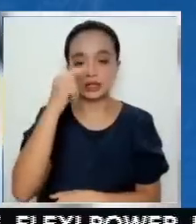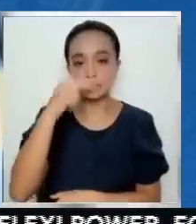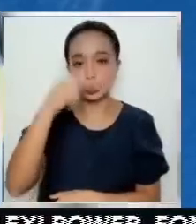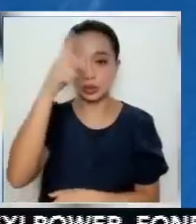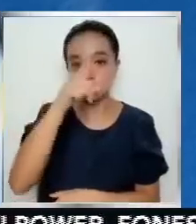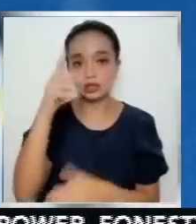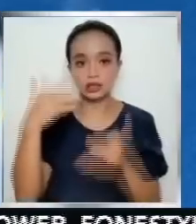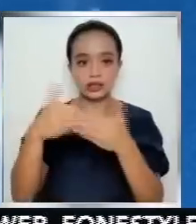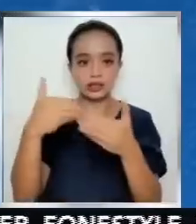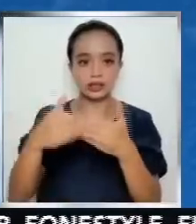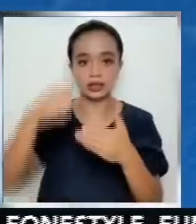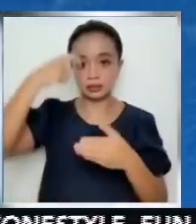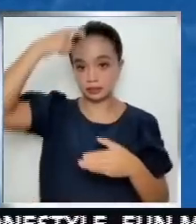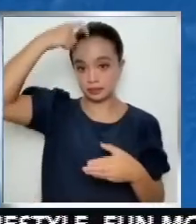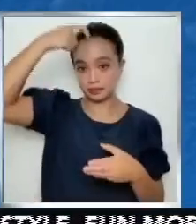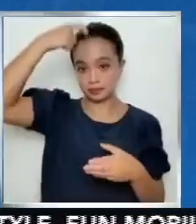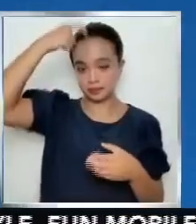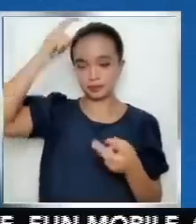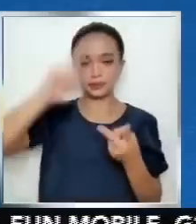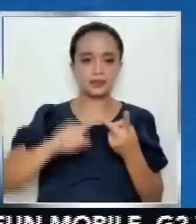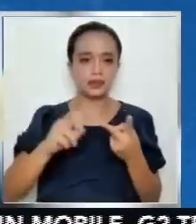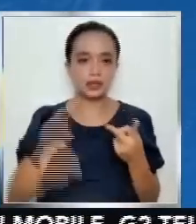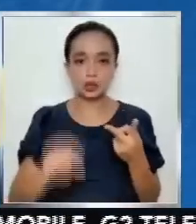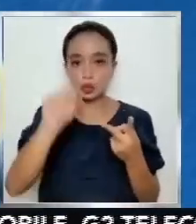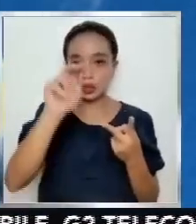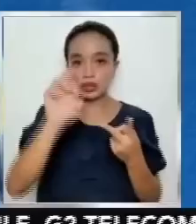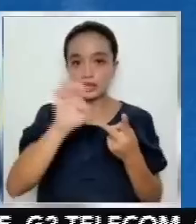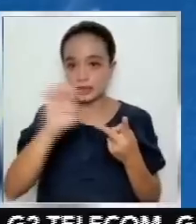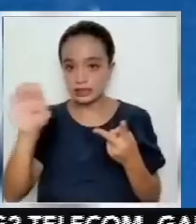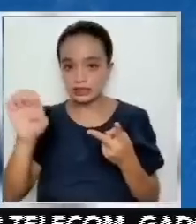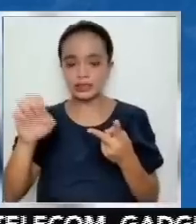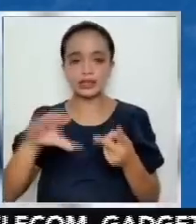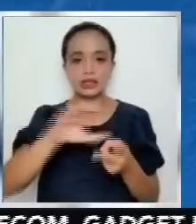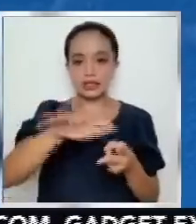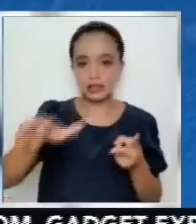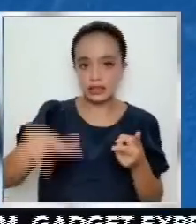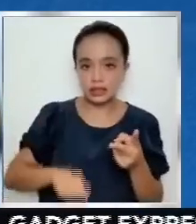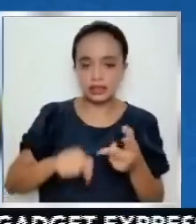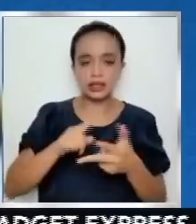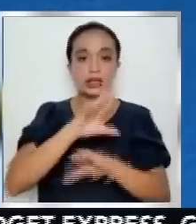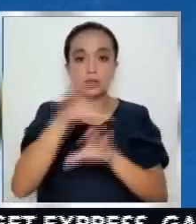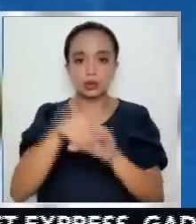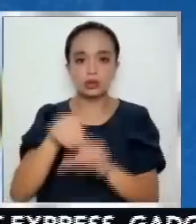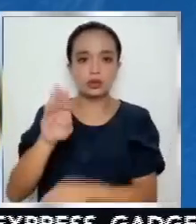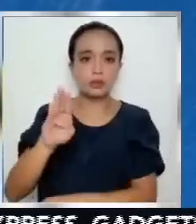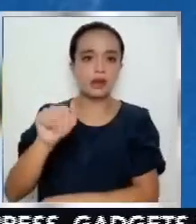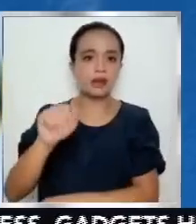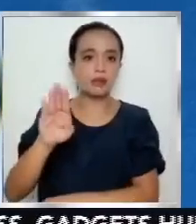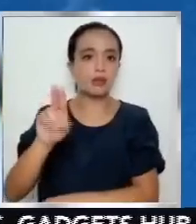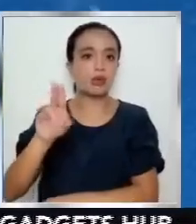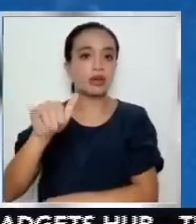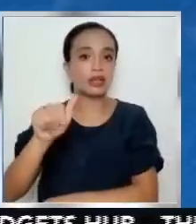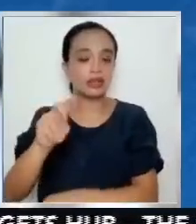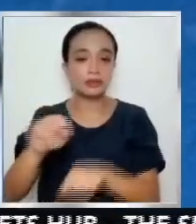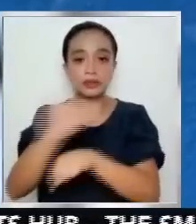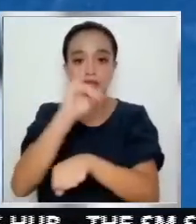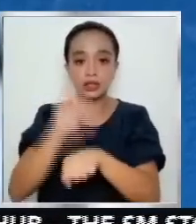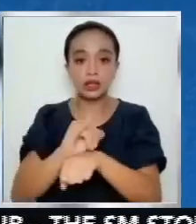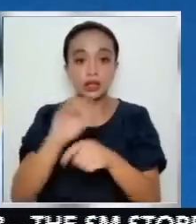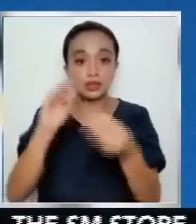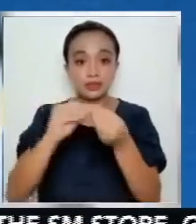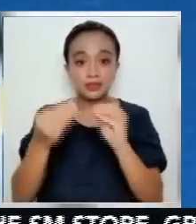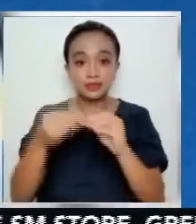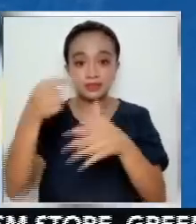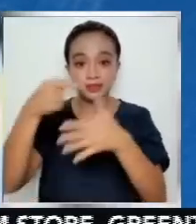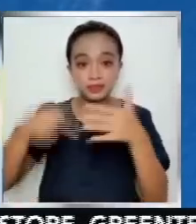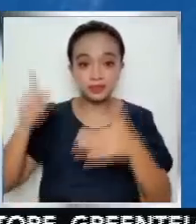Batanes, sa northeastern portion ng Cagayan, kasama nga ang Babuyan Island. Itong mga nabanggit nating lugar na may warning signal number 2, makakaranas